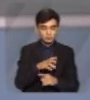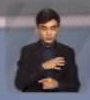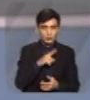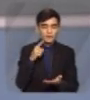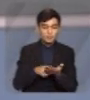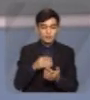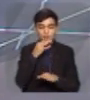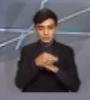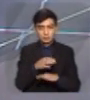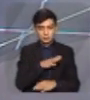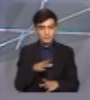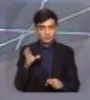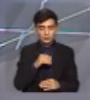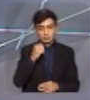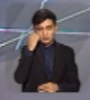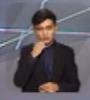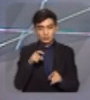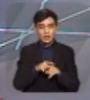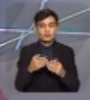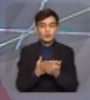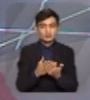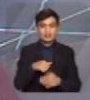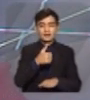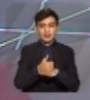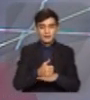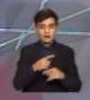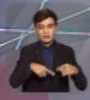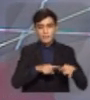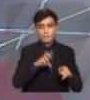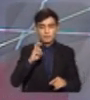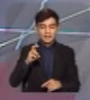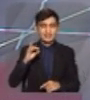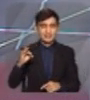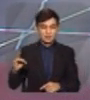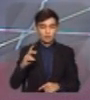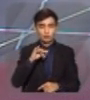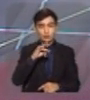наши вопросы. Я напомню, что в эфире Информбюро был глава компании «Бек Эйр» Нурлан Жумасултанов.